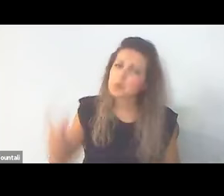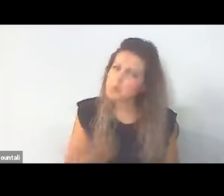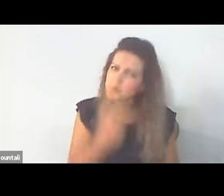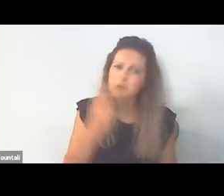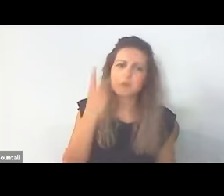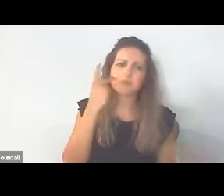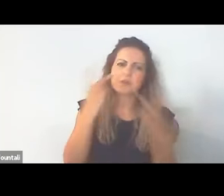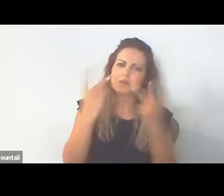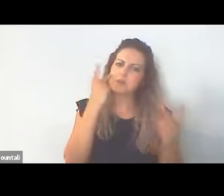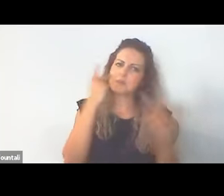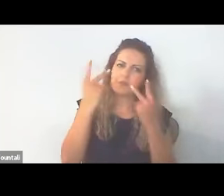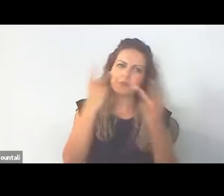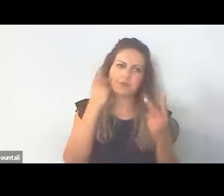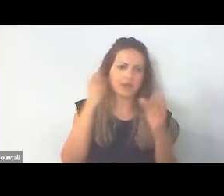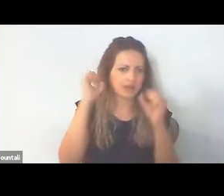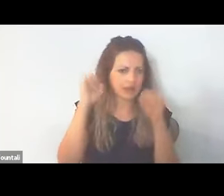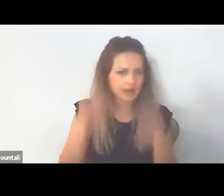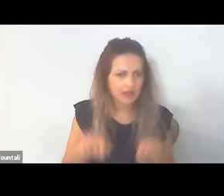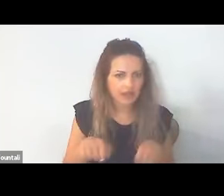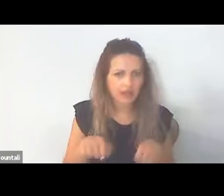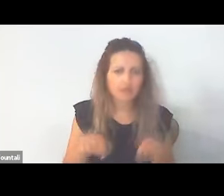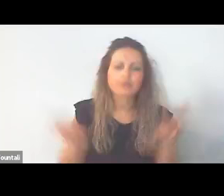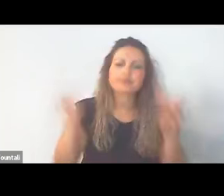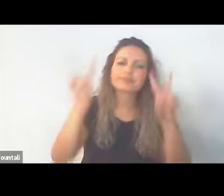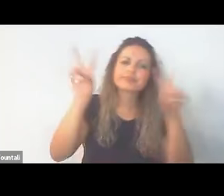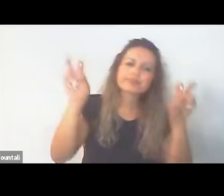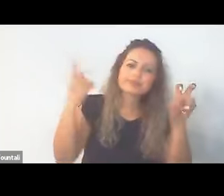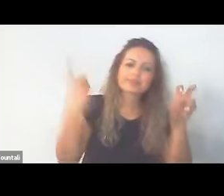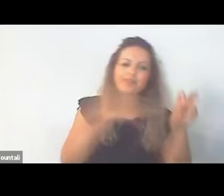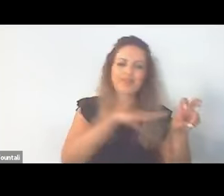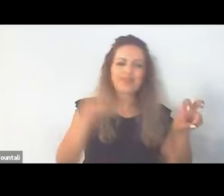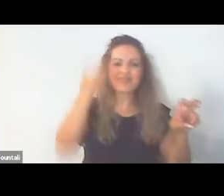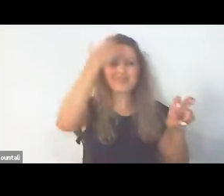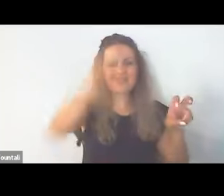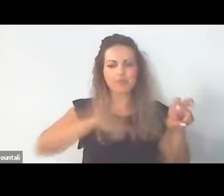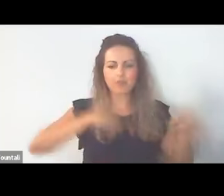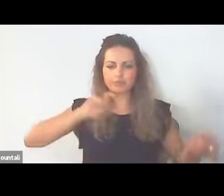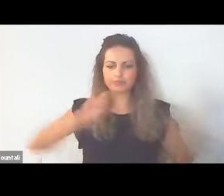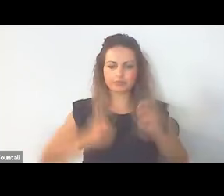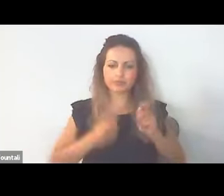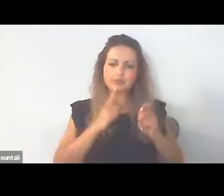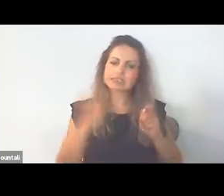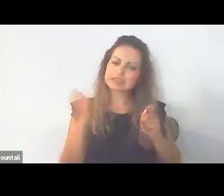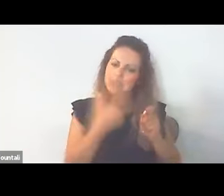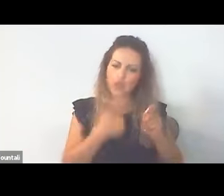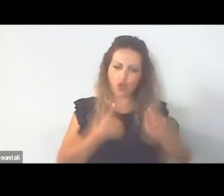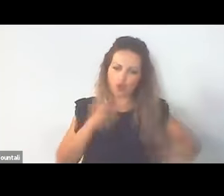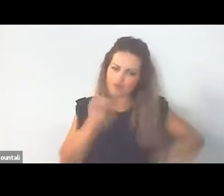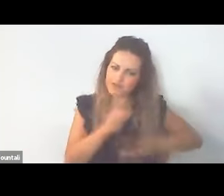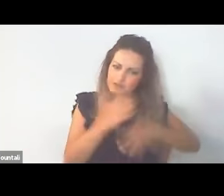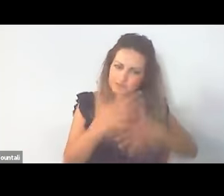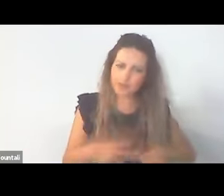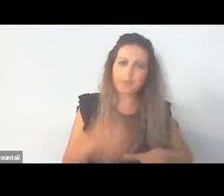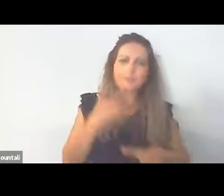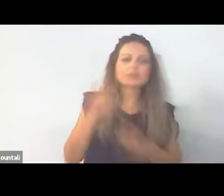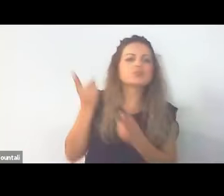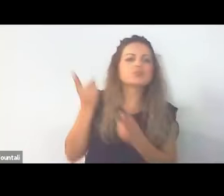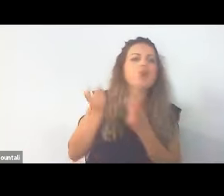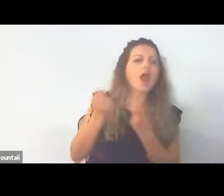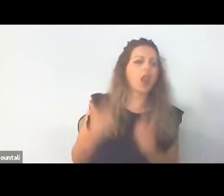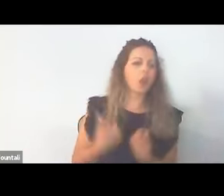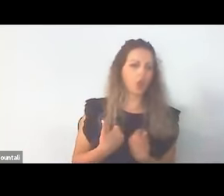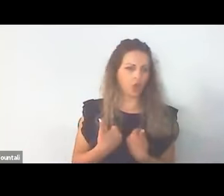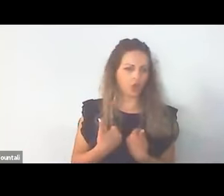το γνωστό το θύμα να γίνεται θήτης και νομίζω ότι με έτσι πολύ χαρακτηριστικό